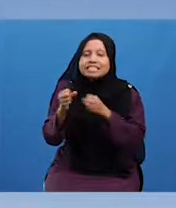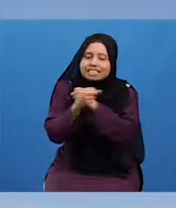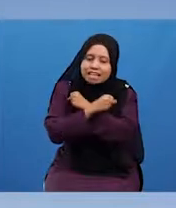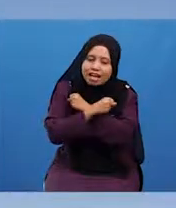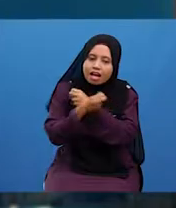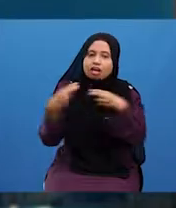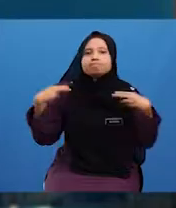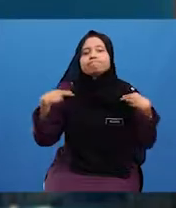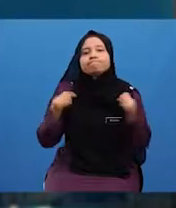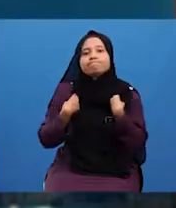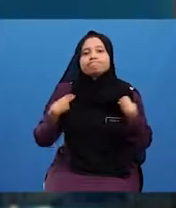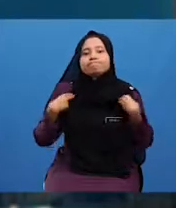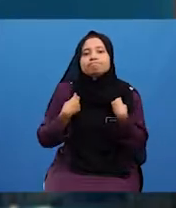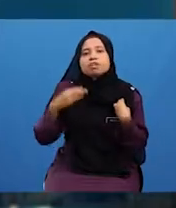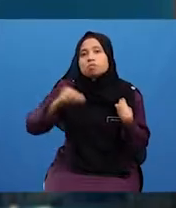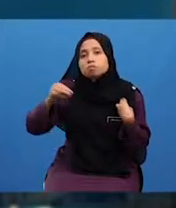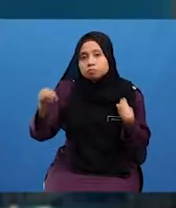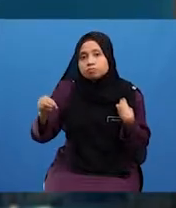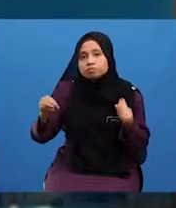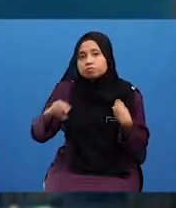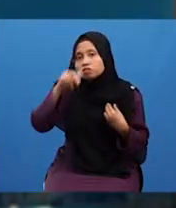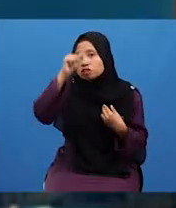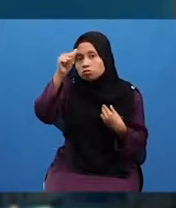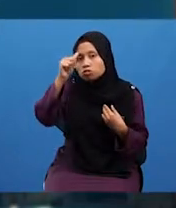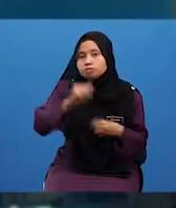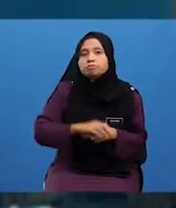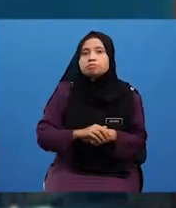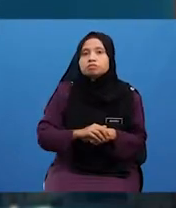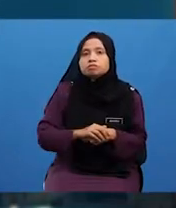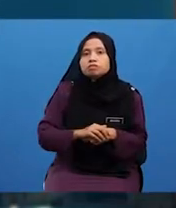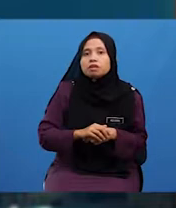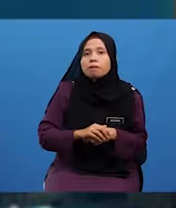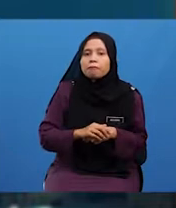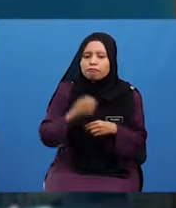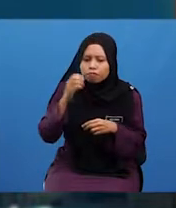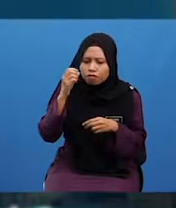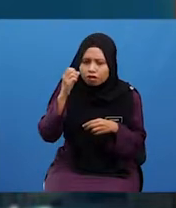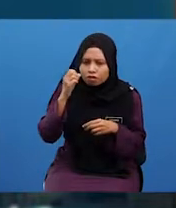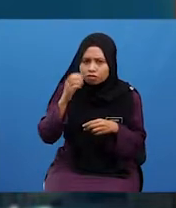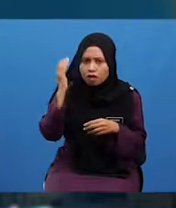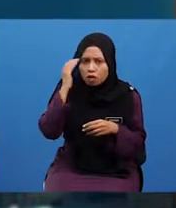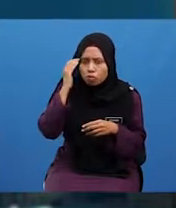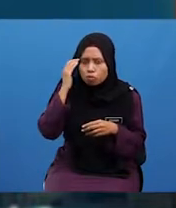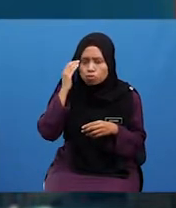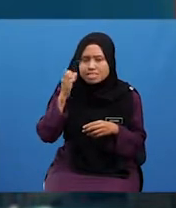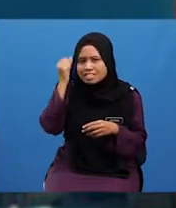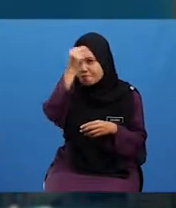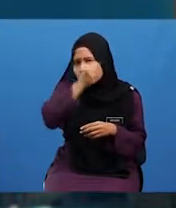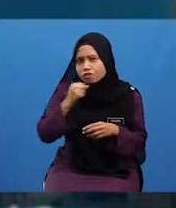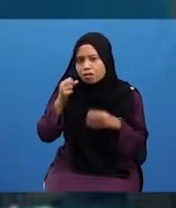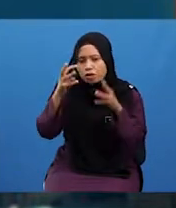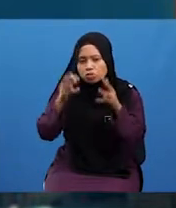haiwan. Murid-murid, Allah SWT maha mengetahui akan sifat